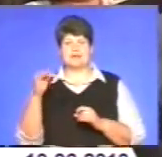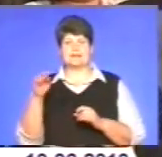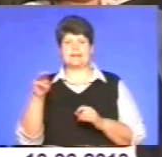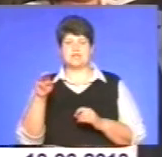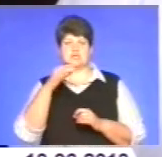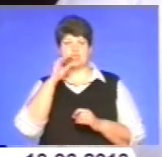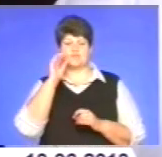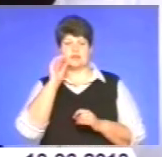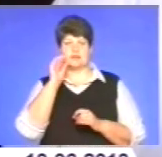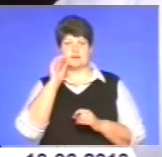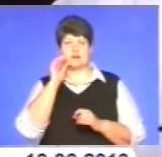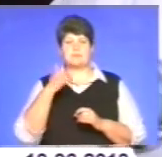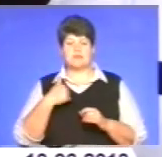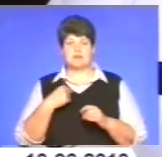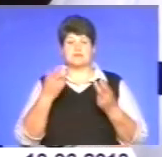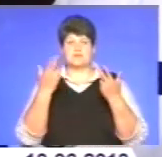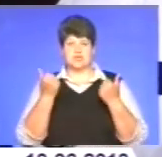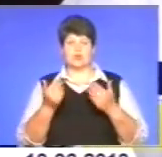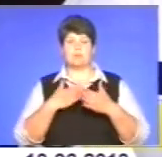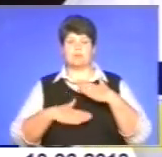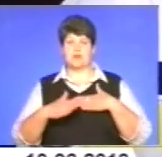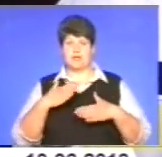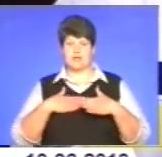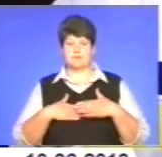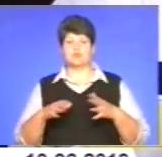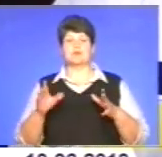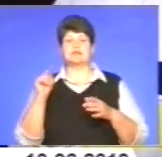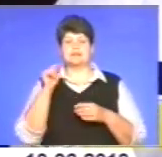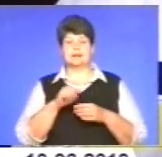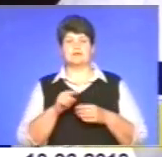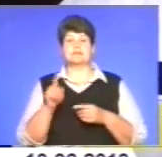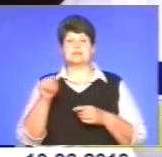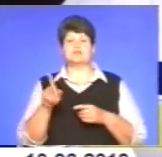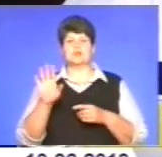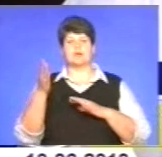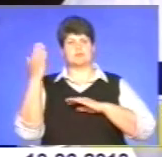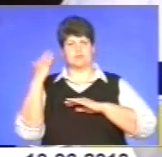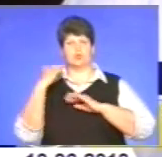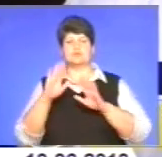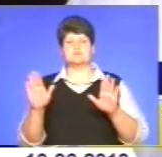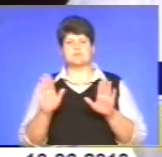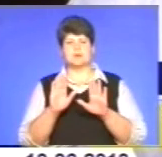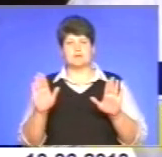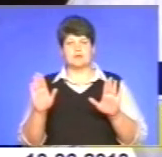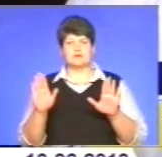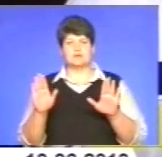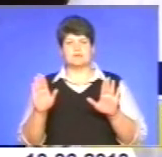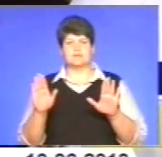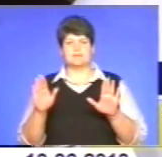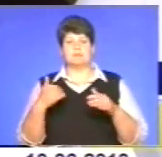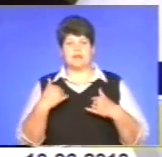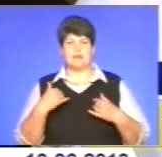Шевченка. Мені, звісно, приємно, навіть з тим, що я колись співав, і вони, ну,